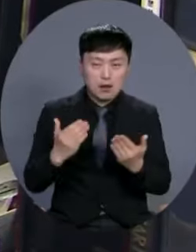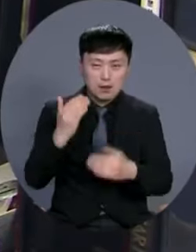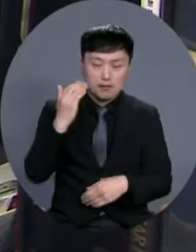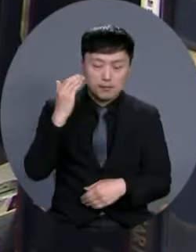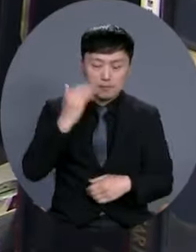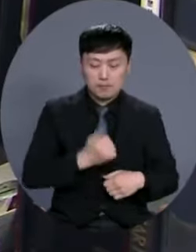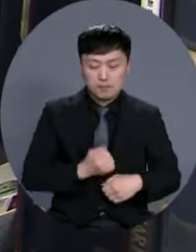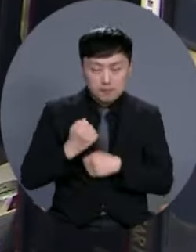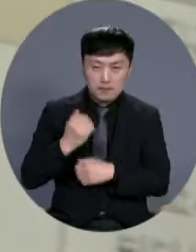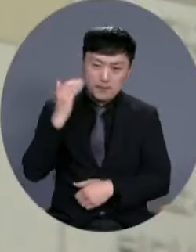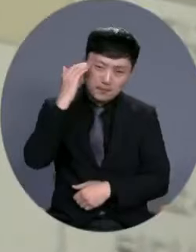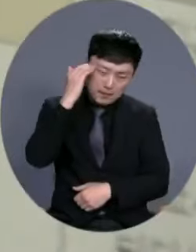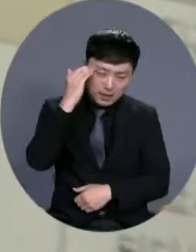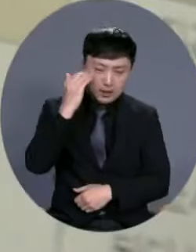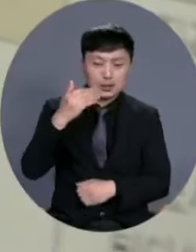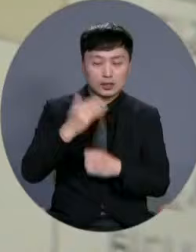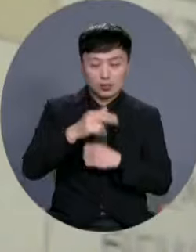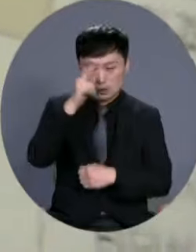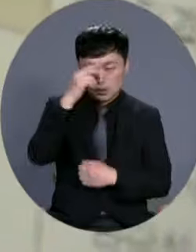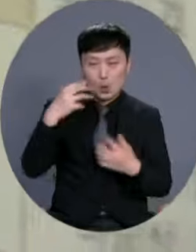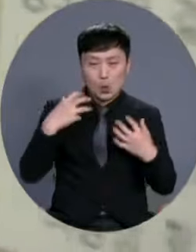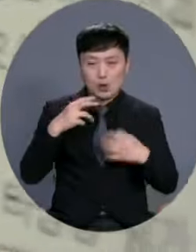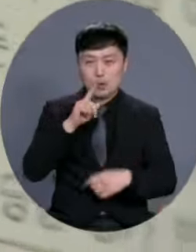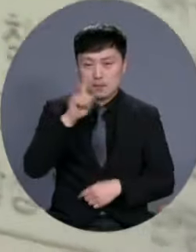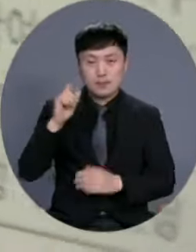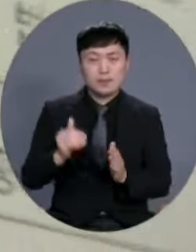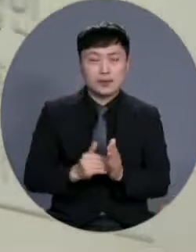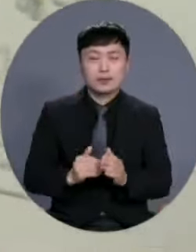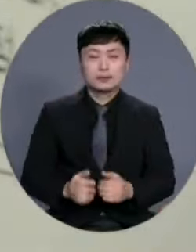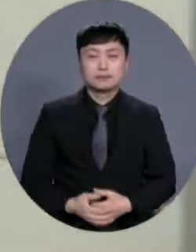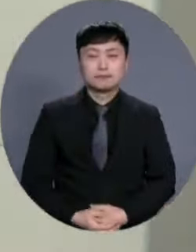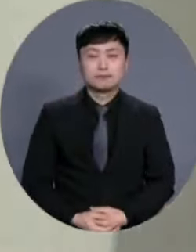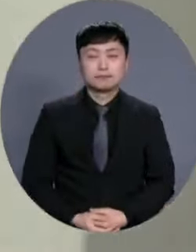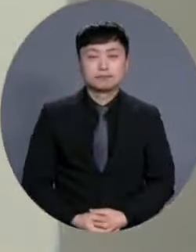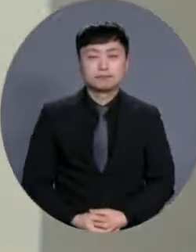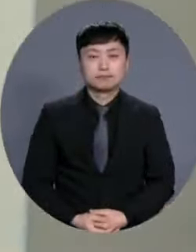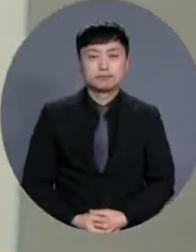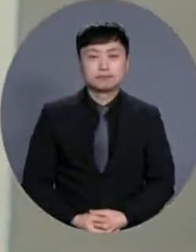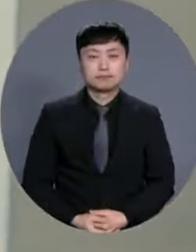권리행사 방해 등의 혐의로 대구경찰청에 고발했습니다. MBC 뉴스 신병철입니다.